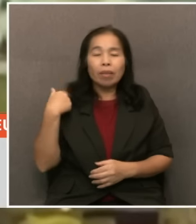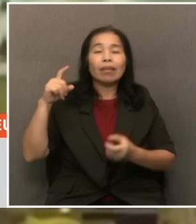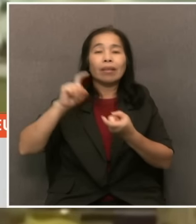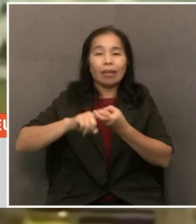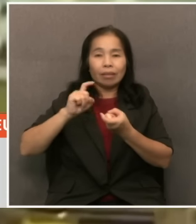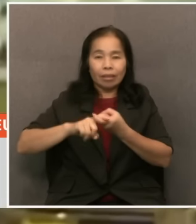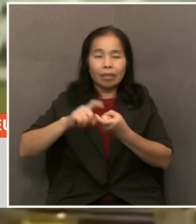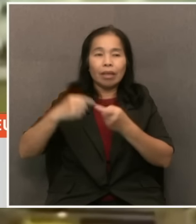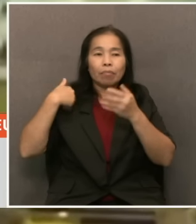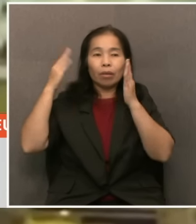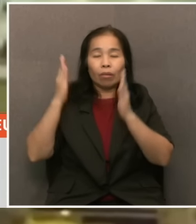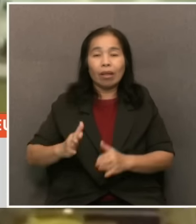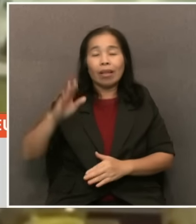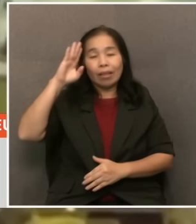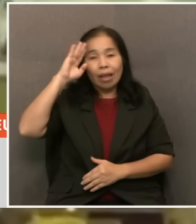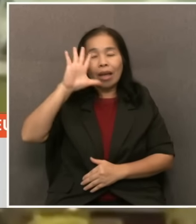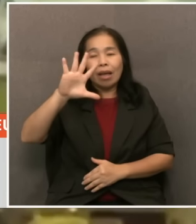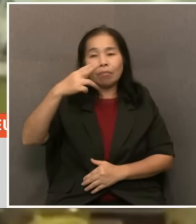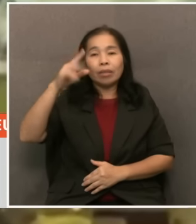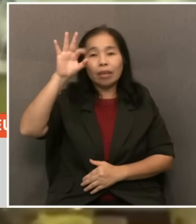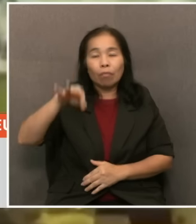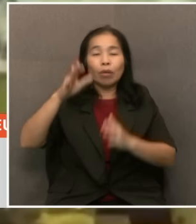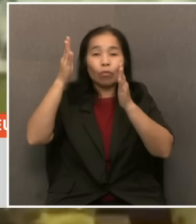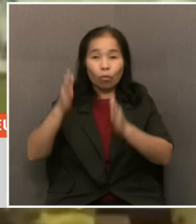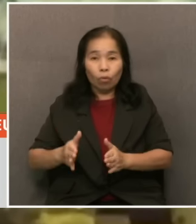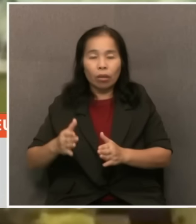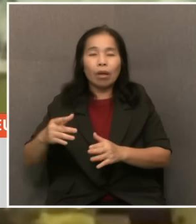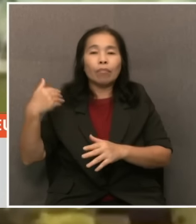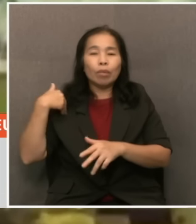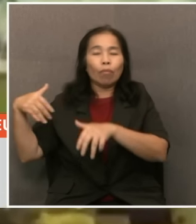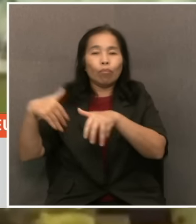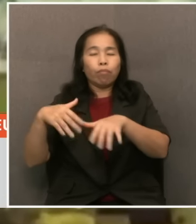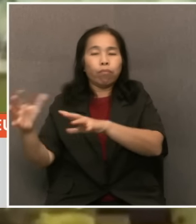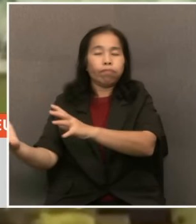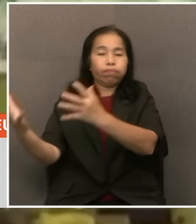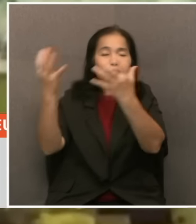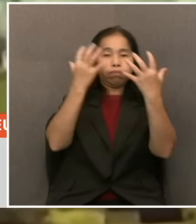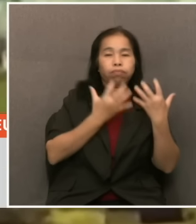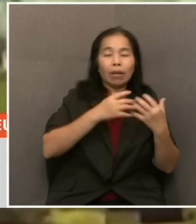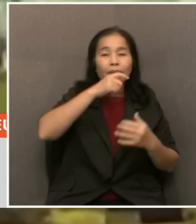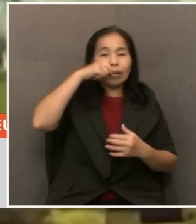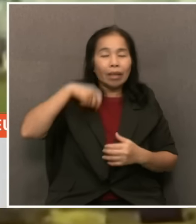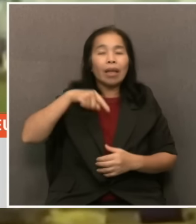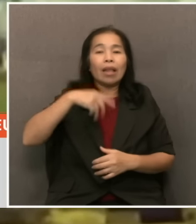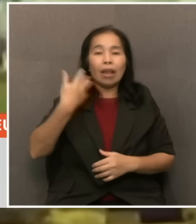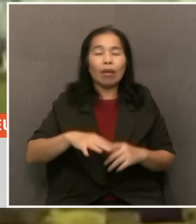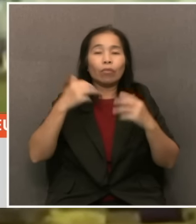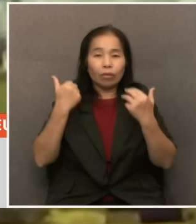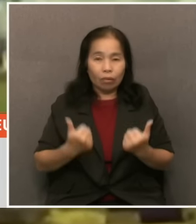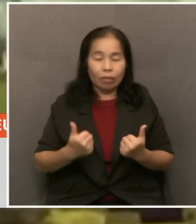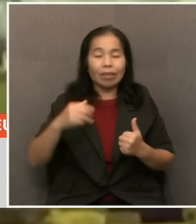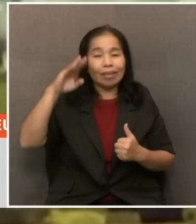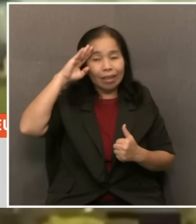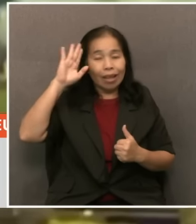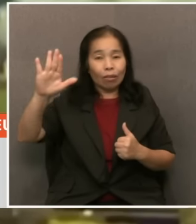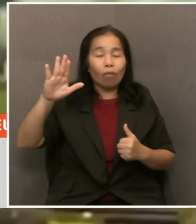ารประมาณ 59,000 นายเข้าสู่แคว้นเคิร์สและเพิ่มการโจมตีตอบโต้ทำให้ขณะนี้ขนาดดินแดนที่ยูเคร